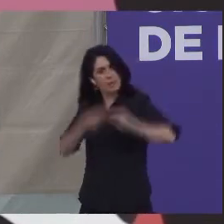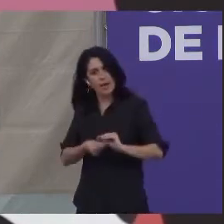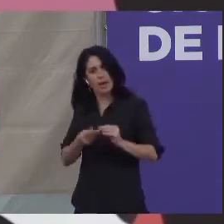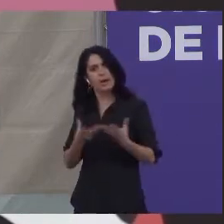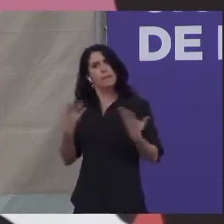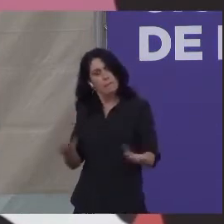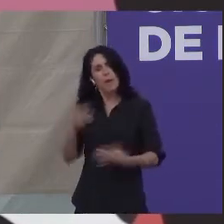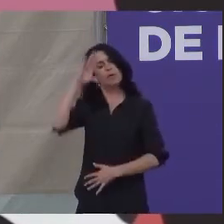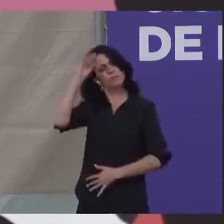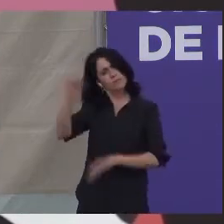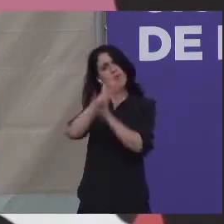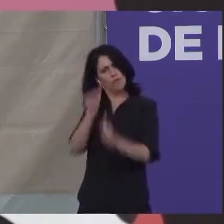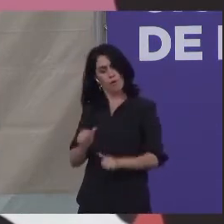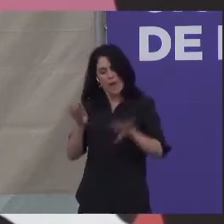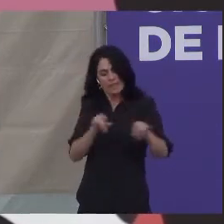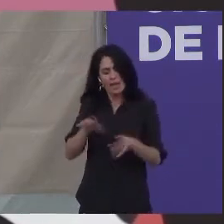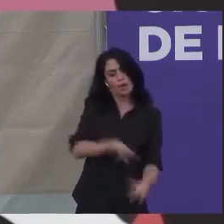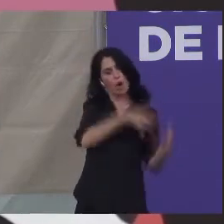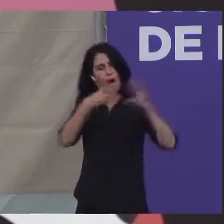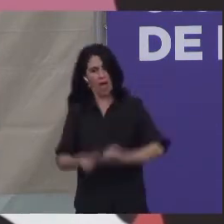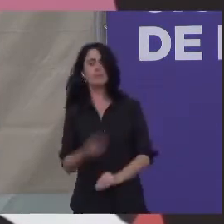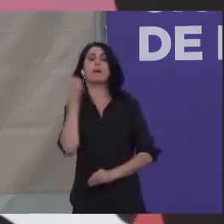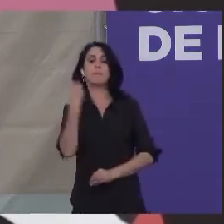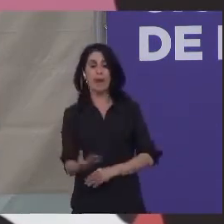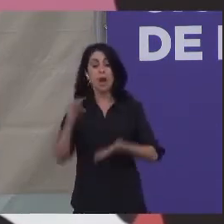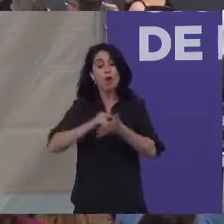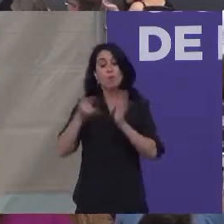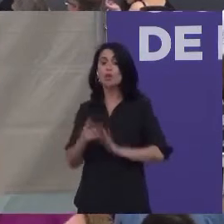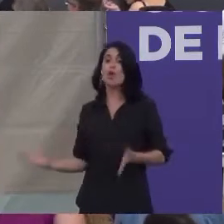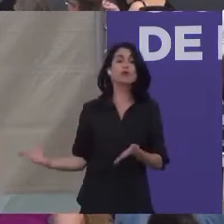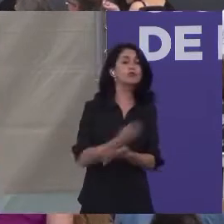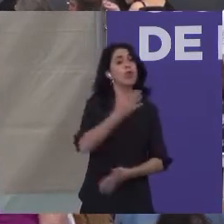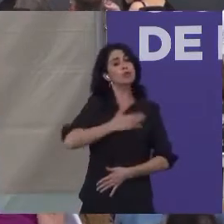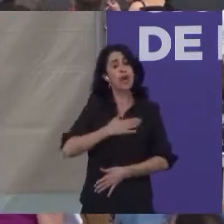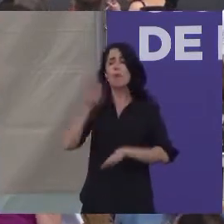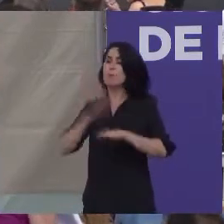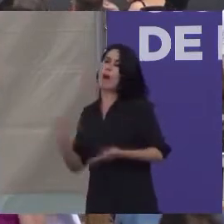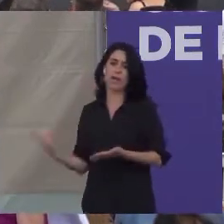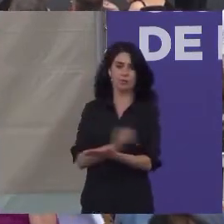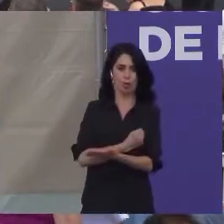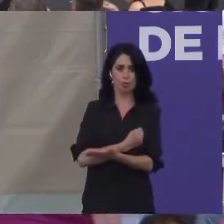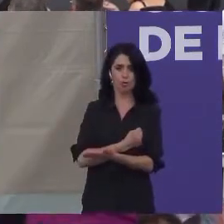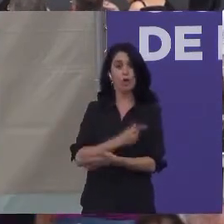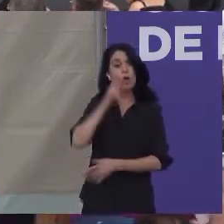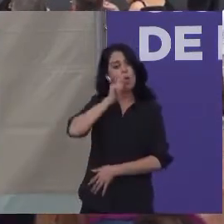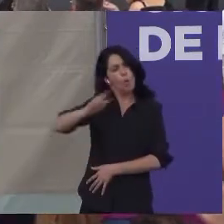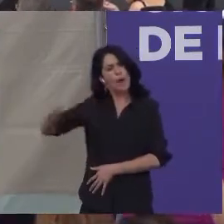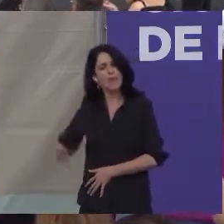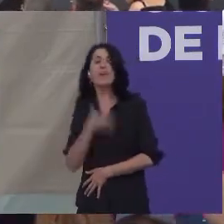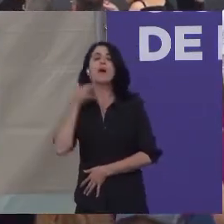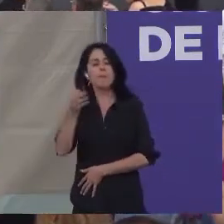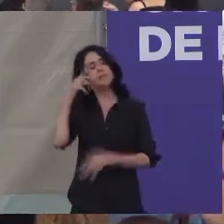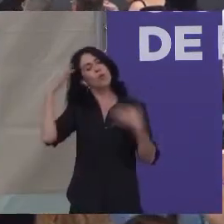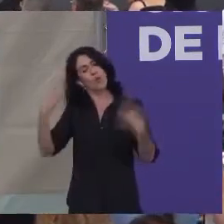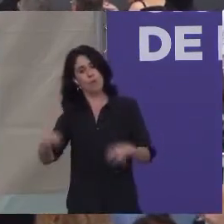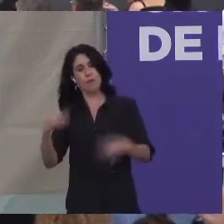nostre territori per fer un projecte de totes per a totes, amb unitat i humilitat. I això és el que hem fet,